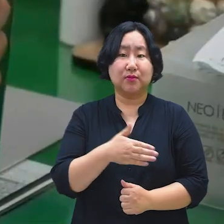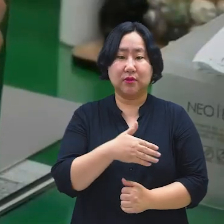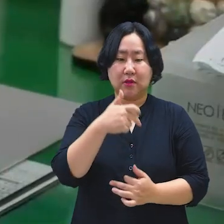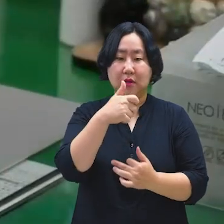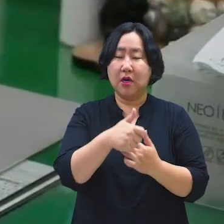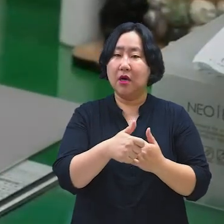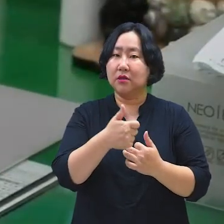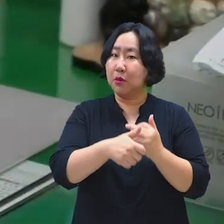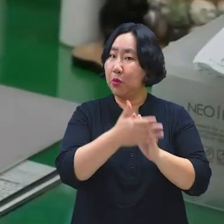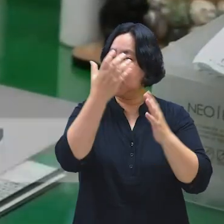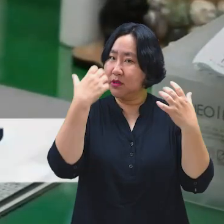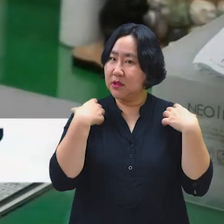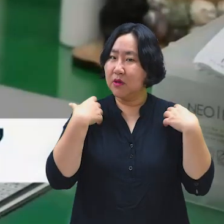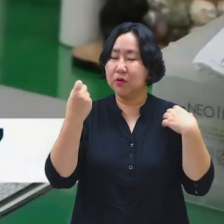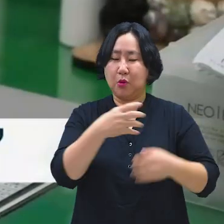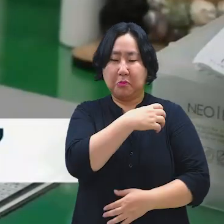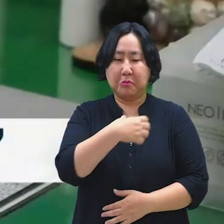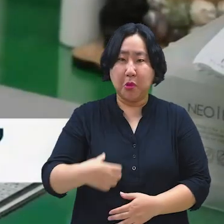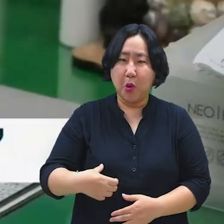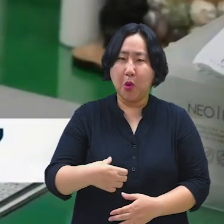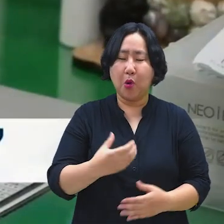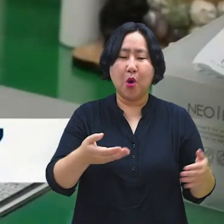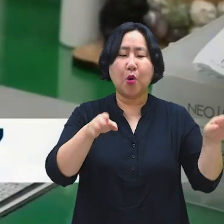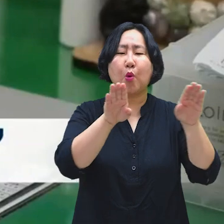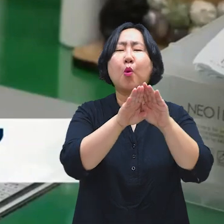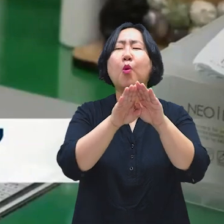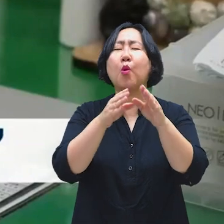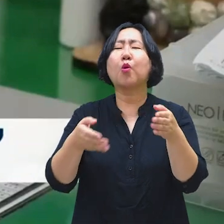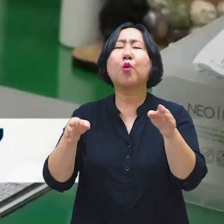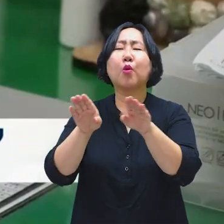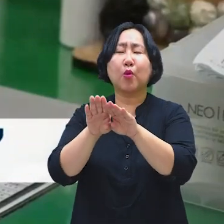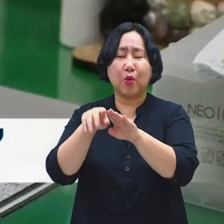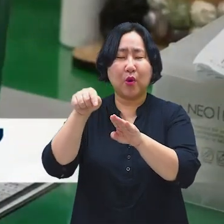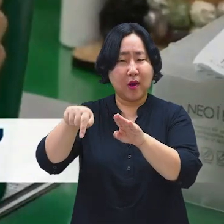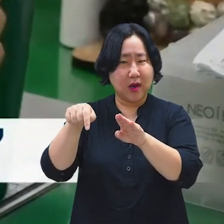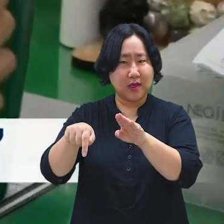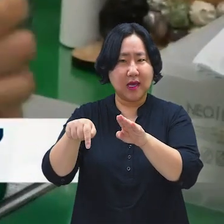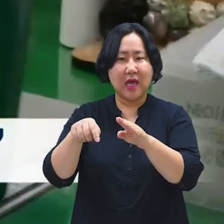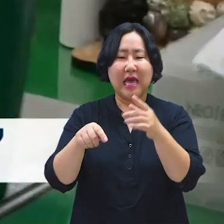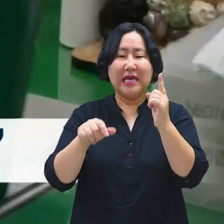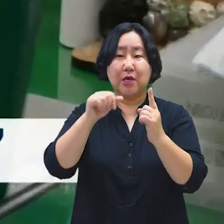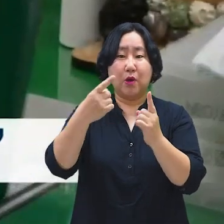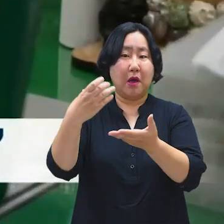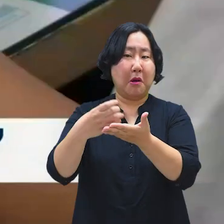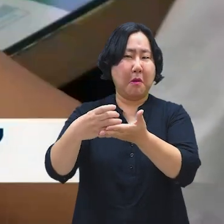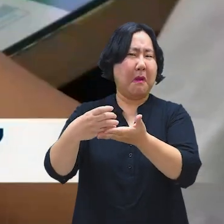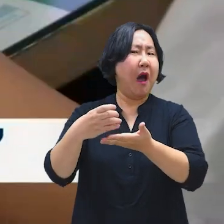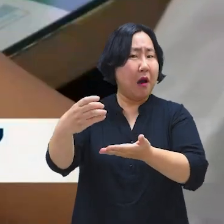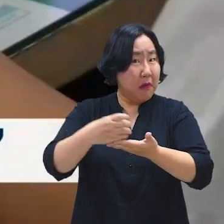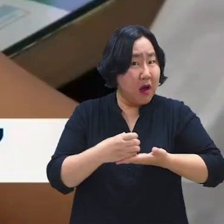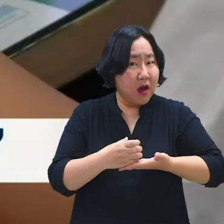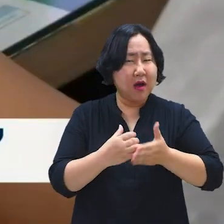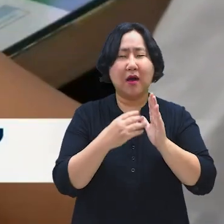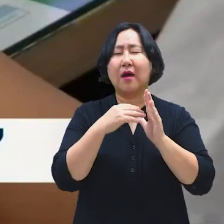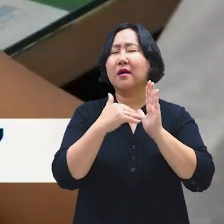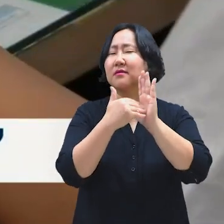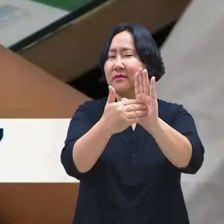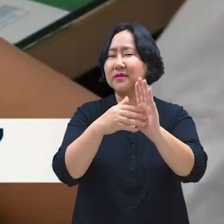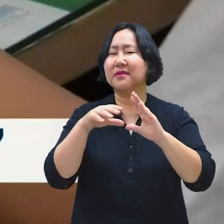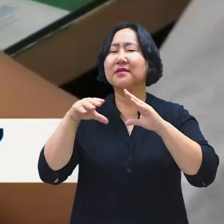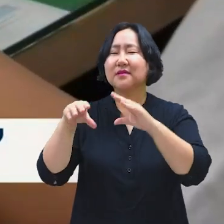시청과 음면동 주민센터 등 청산 1회용컵 반입을 금지하고 시청내 문화 강좌실 별관